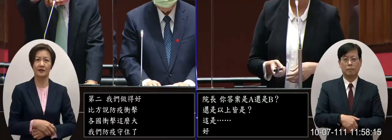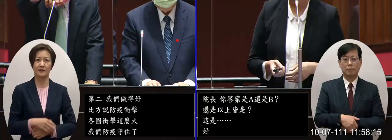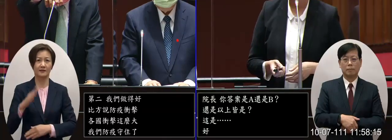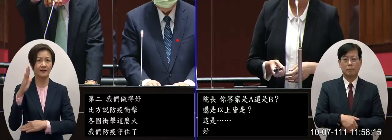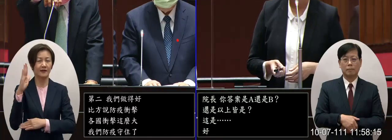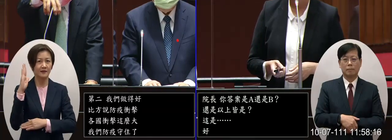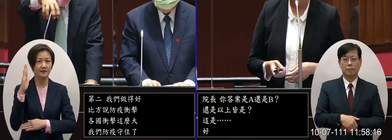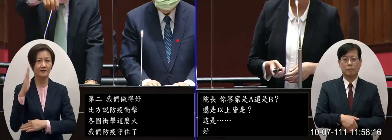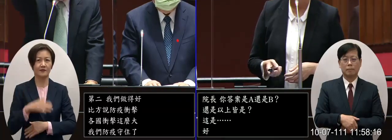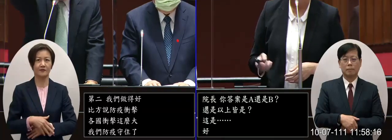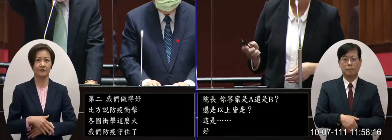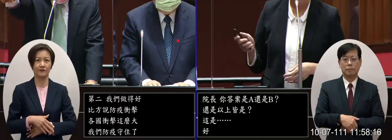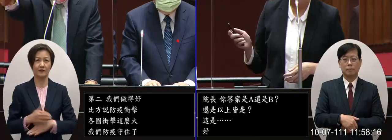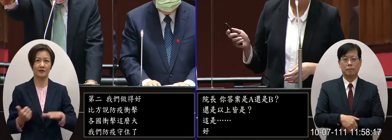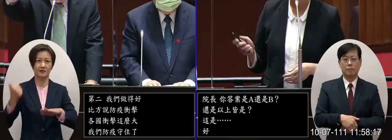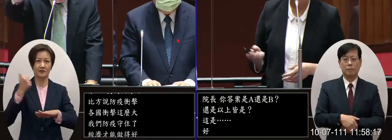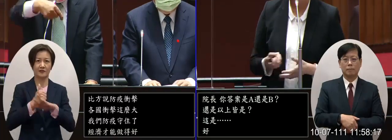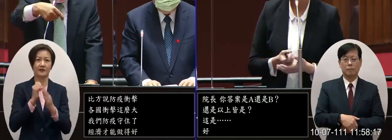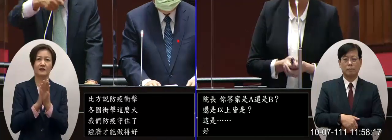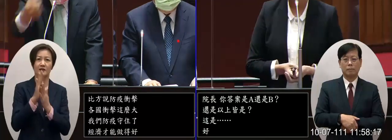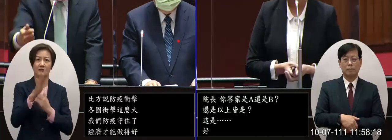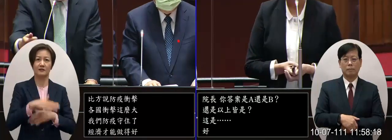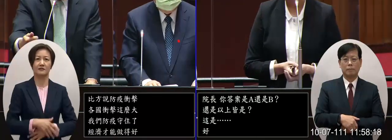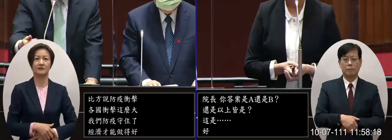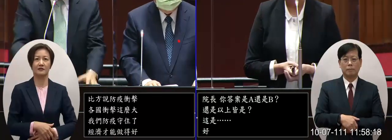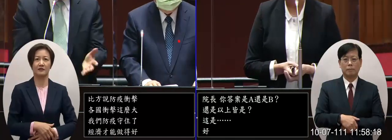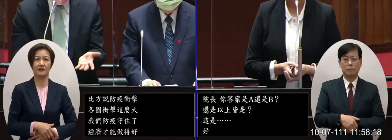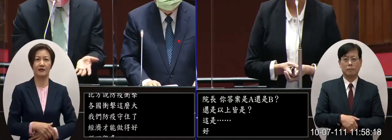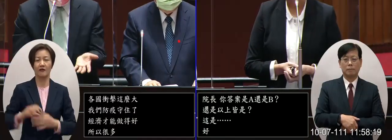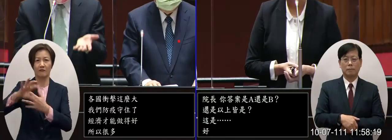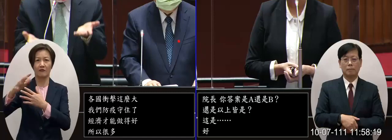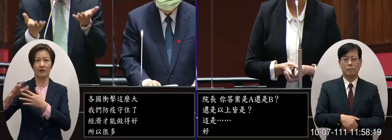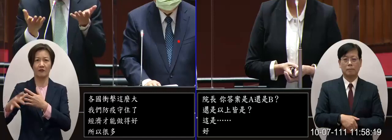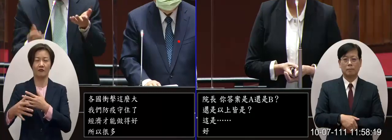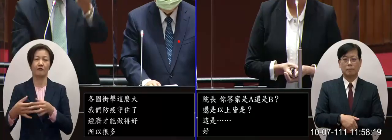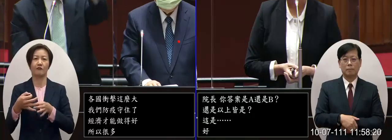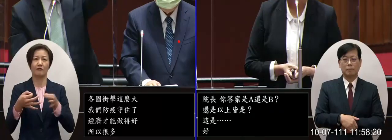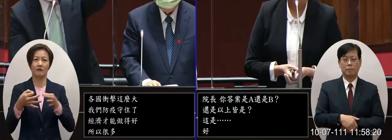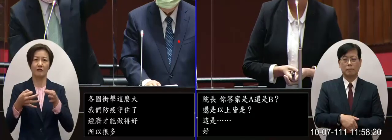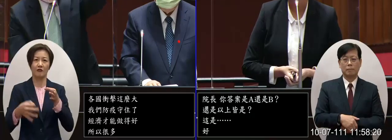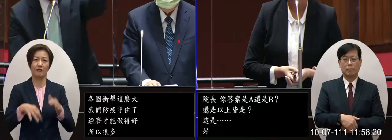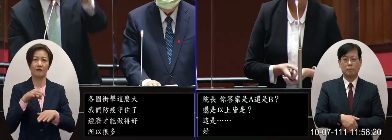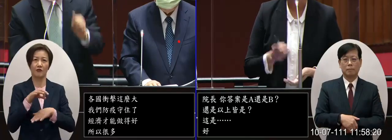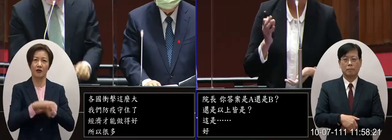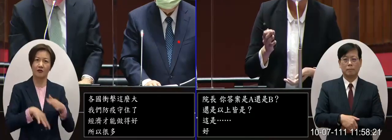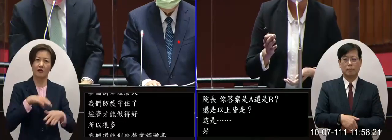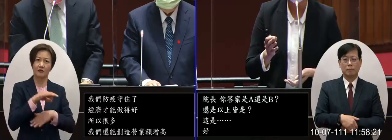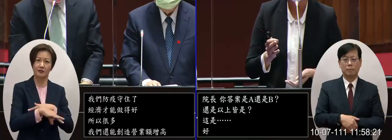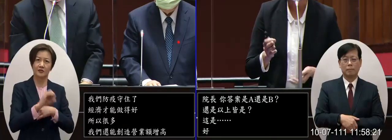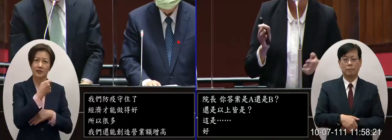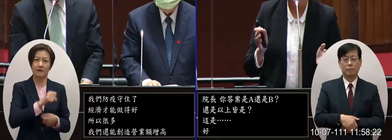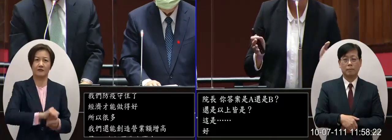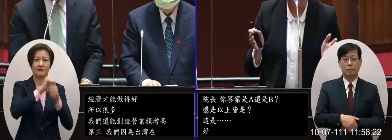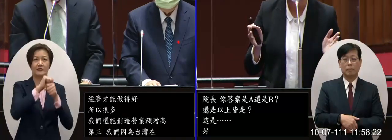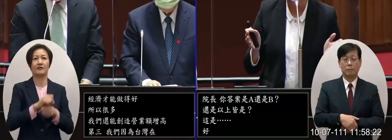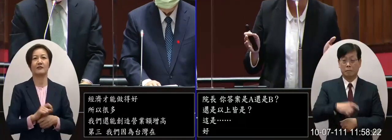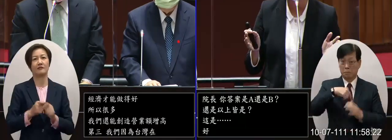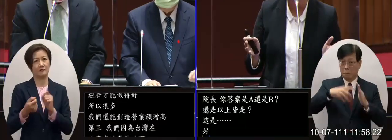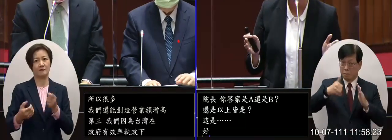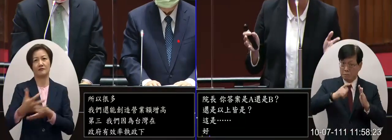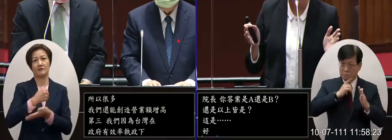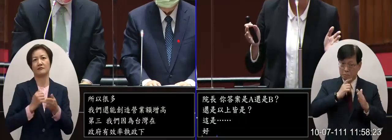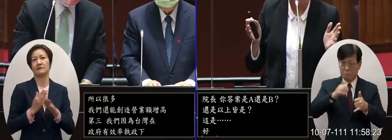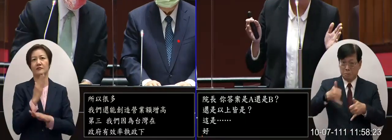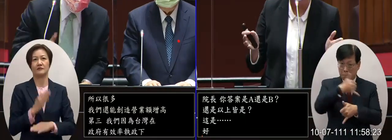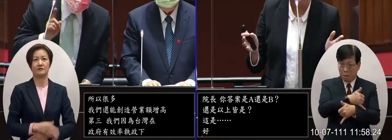有效率执政下，外国投资增加，所以这一切让我们超增。 局长，你的身边左